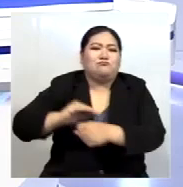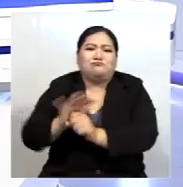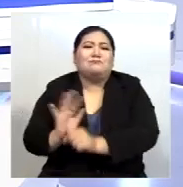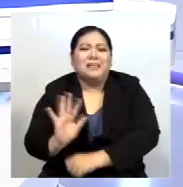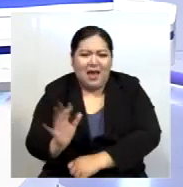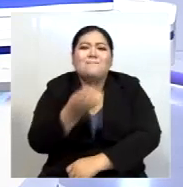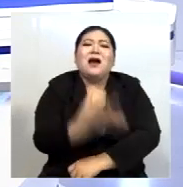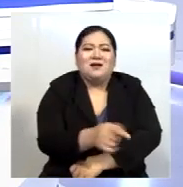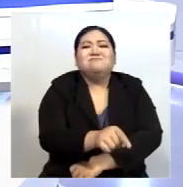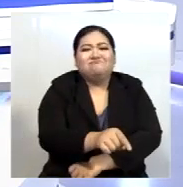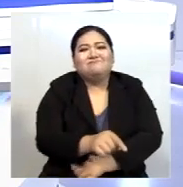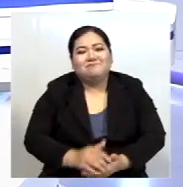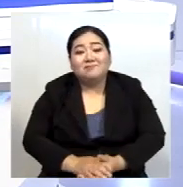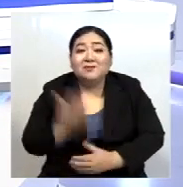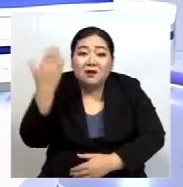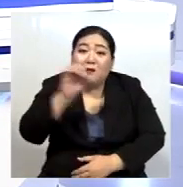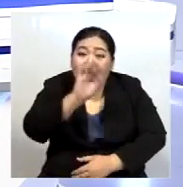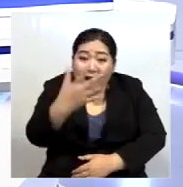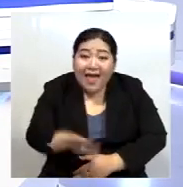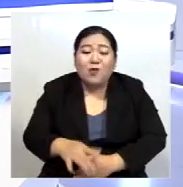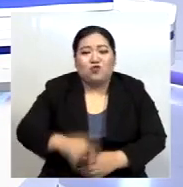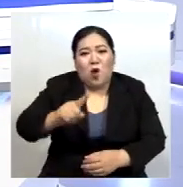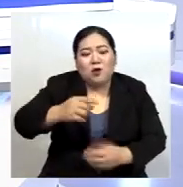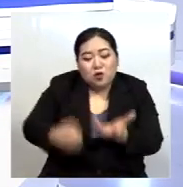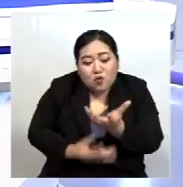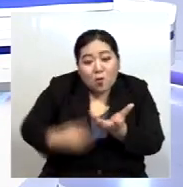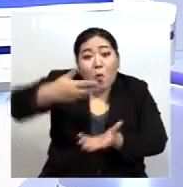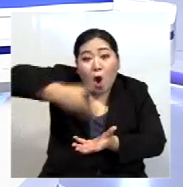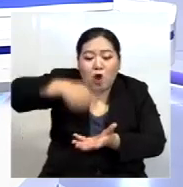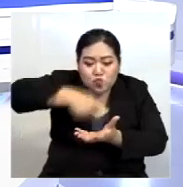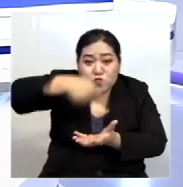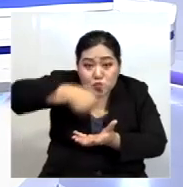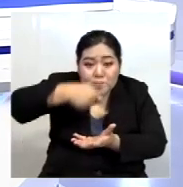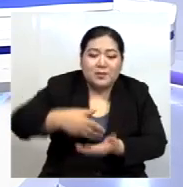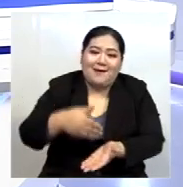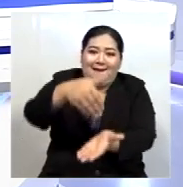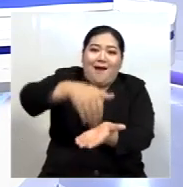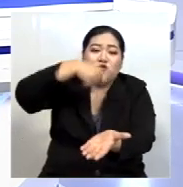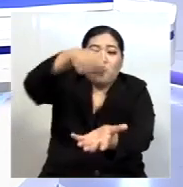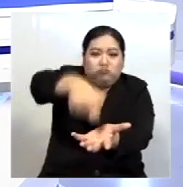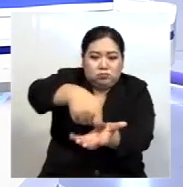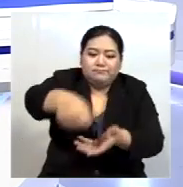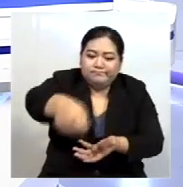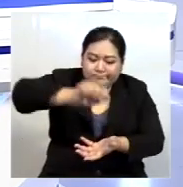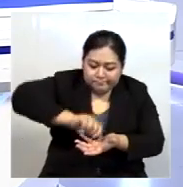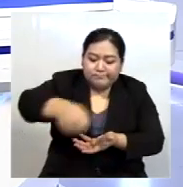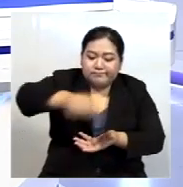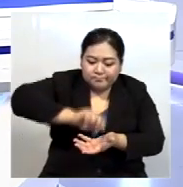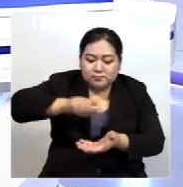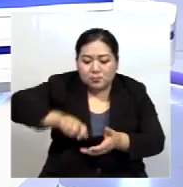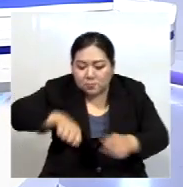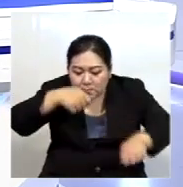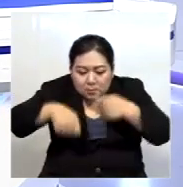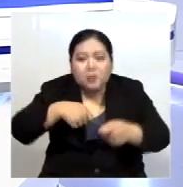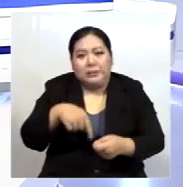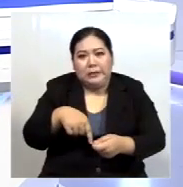อกนะคะว่าที่ผ่านมาเนี่ยเรารณรงค์กินร้อนช้อนกลางล้างมือหลายคนมองว่าเป็นเรื่องที่ทำได้ง่ายๆไม่น่าจะป้องกันโรคได้แต่จาก